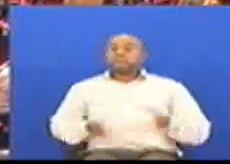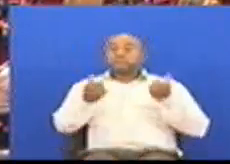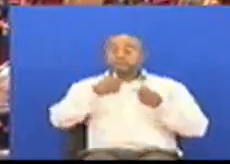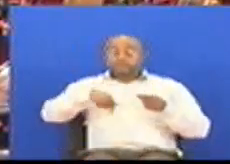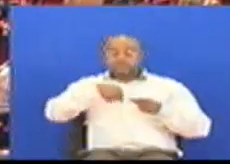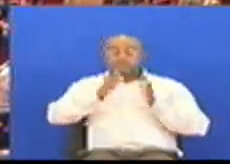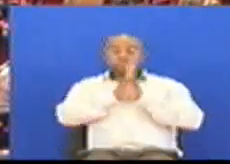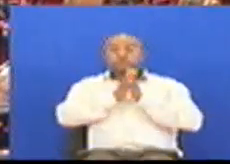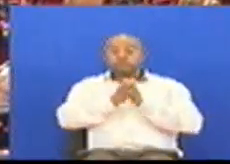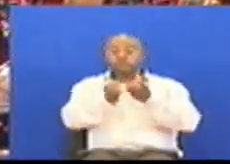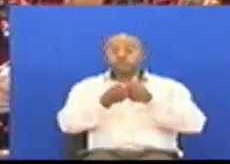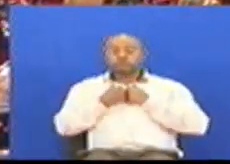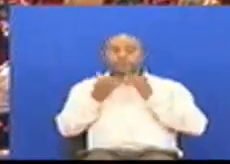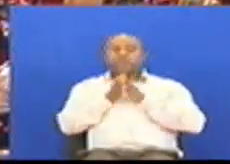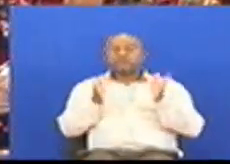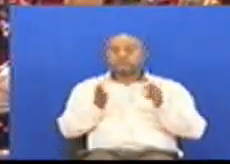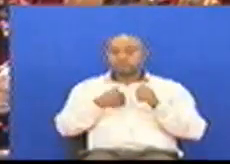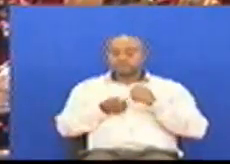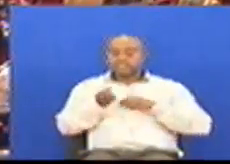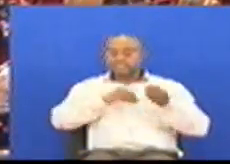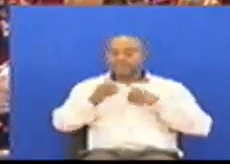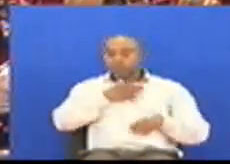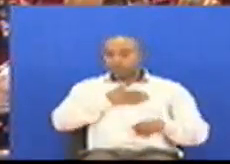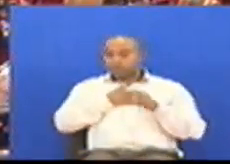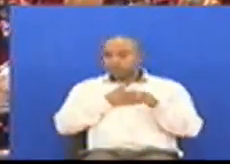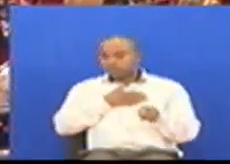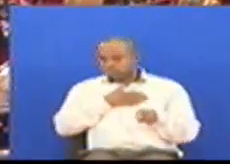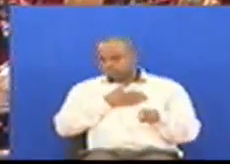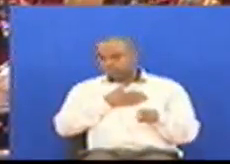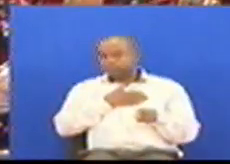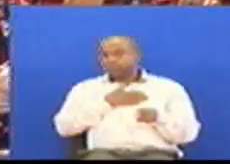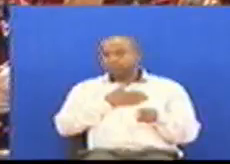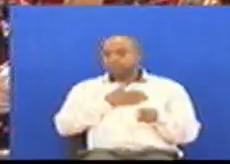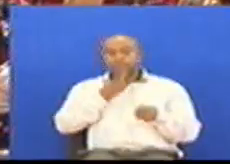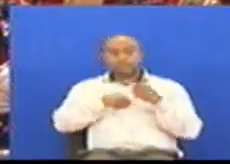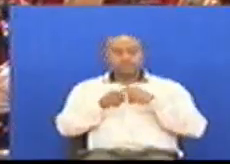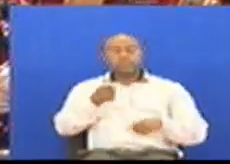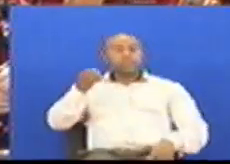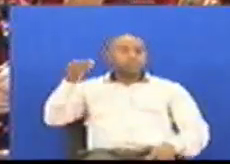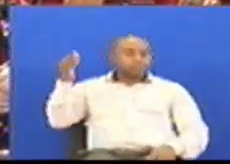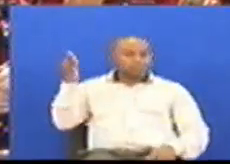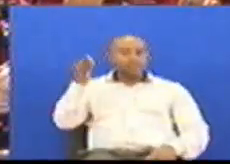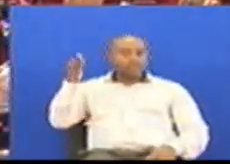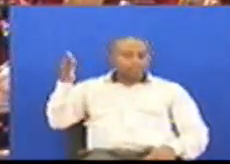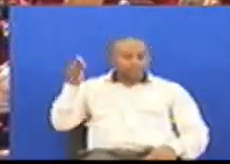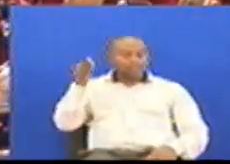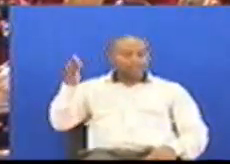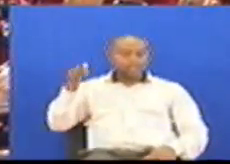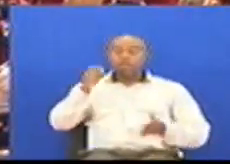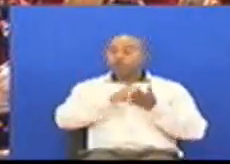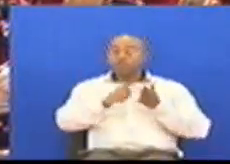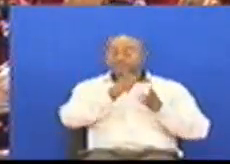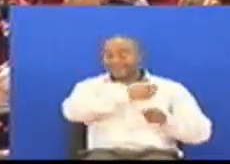nashukuru kwa kunipa fursa hii ya kutoa mchango wangu kidogo kwenye hotuba ya Wizara ya Ofisi ya Rais TAMISEMI.